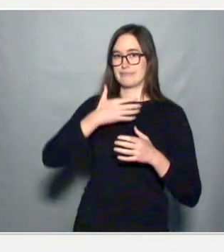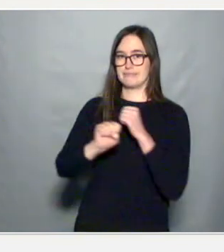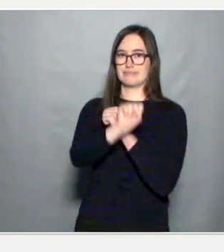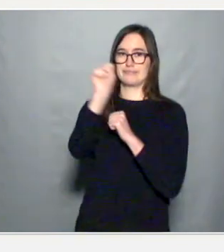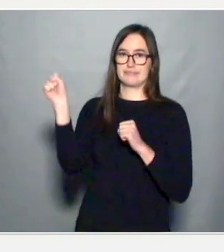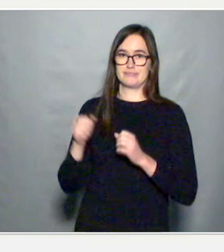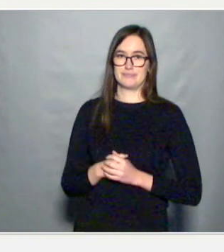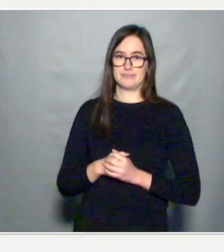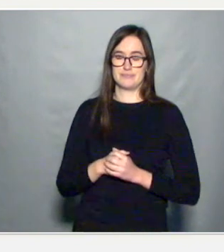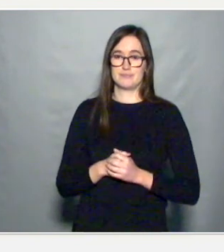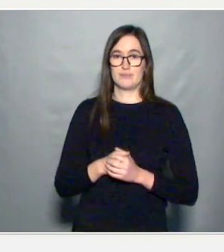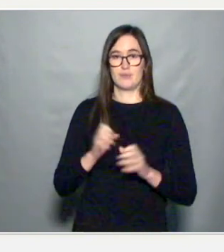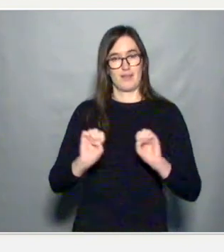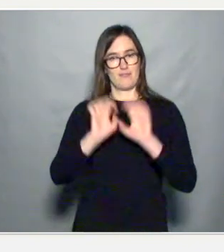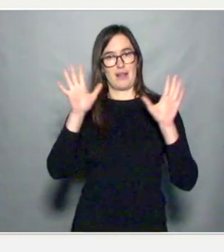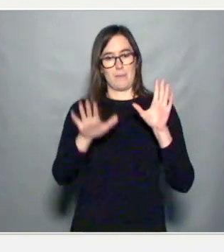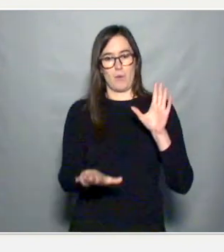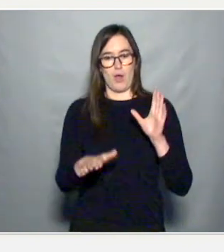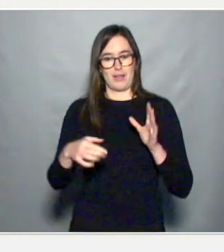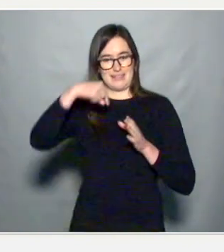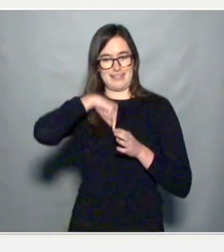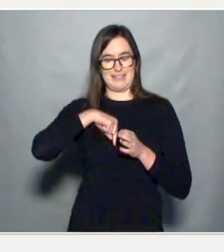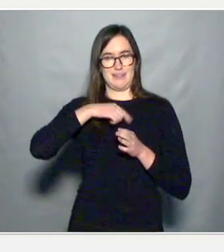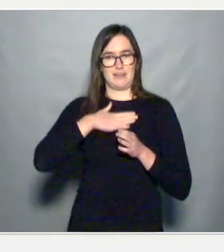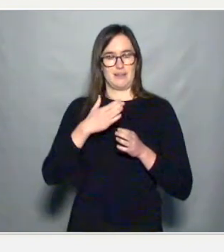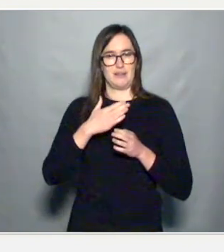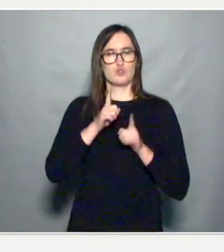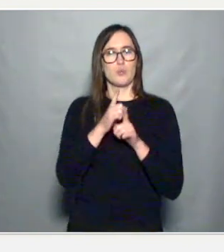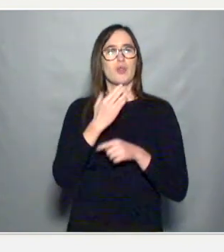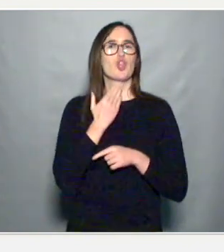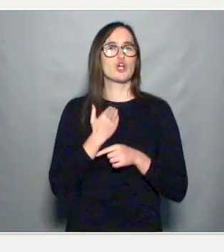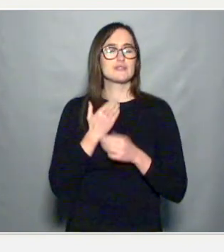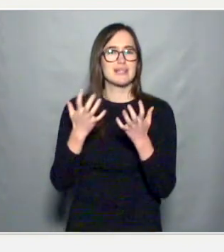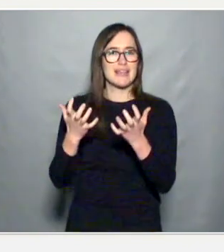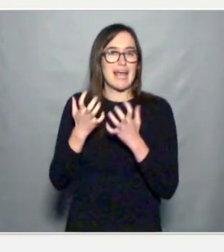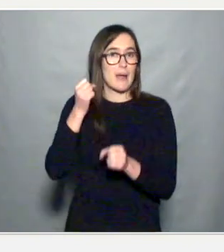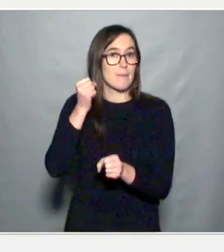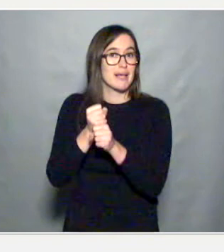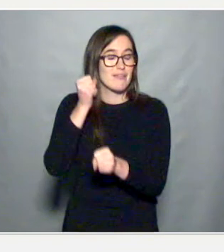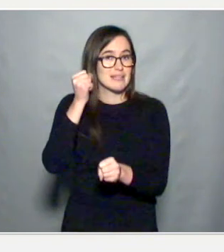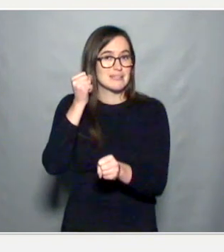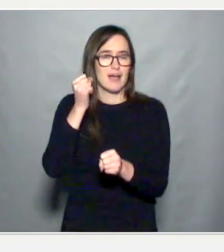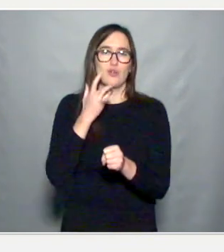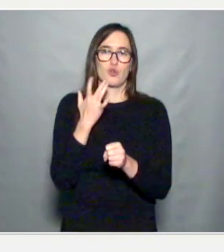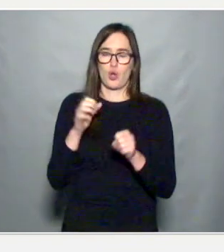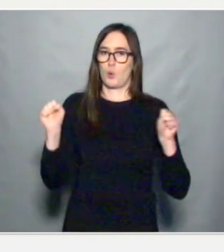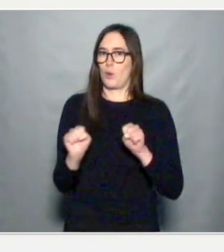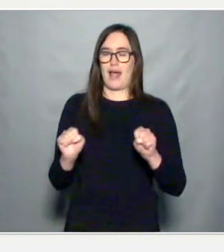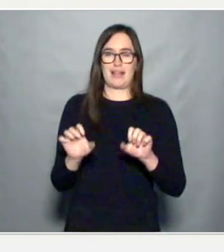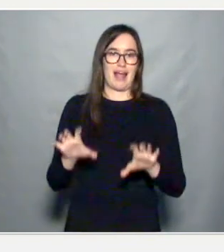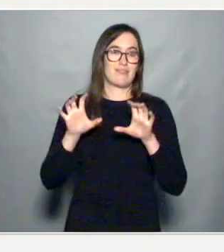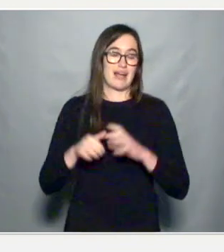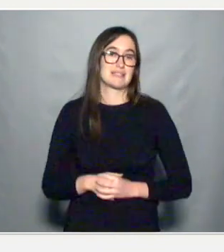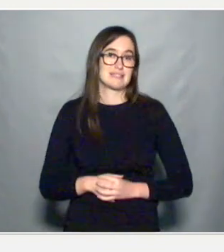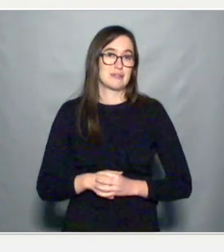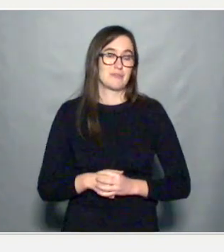Inuti ett vilset barn med ömhetstörst söker bekräftelse när oredan är som störst. Se